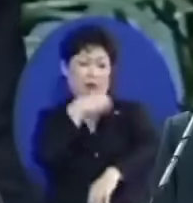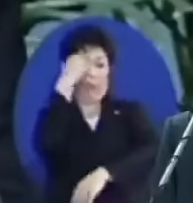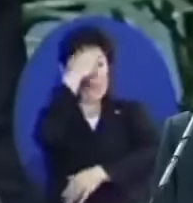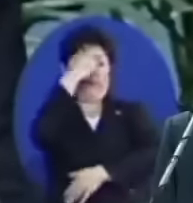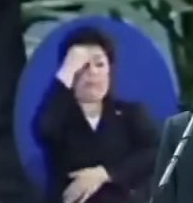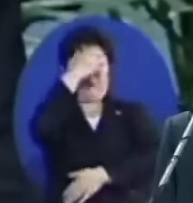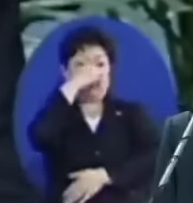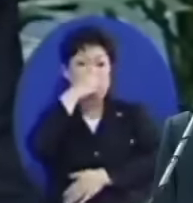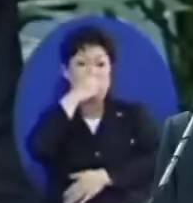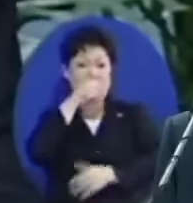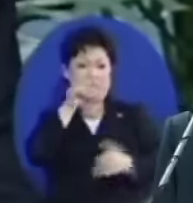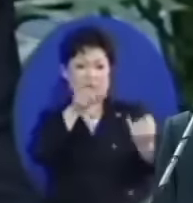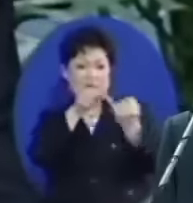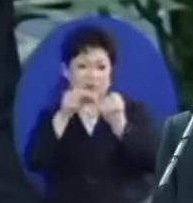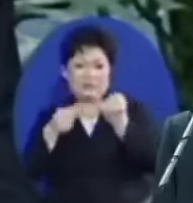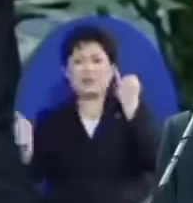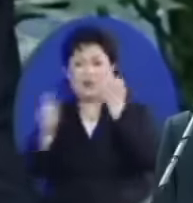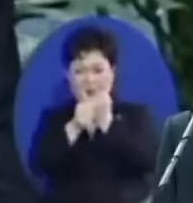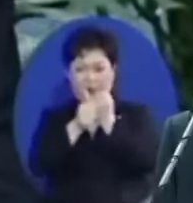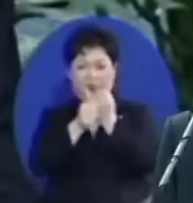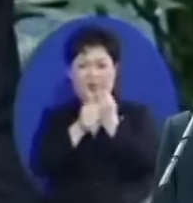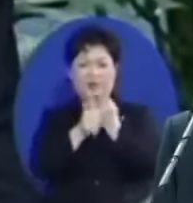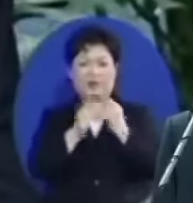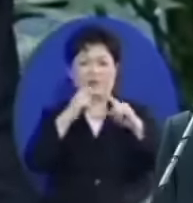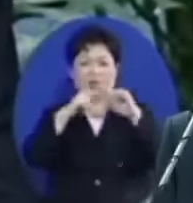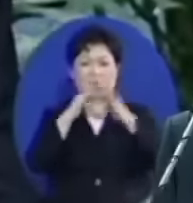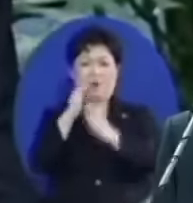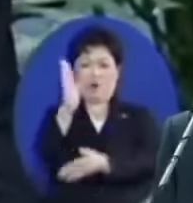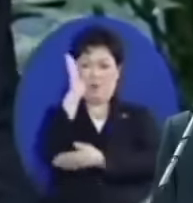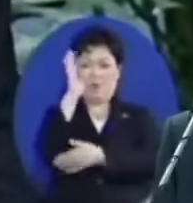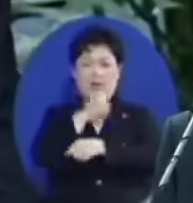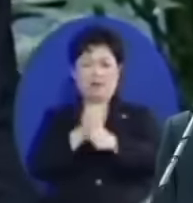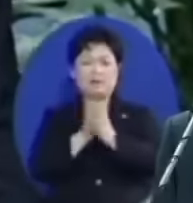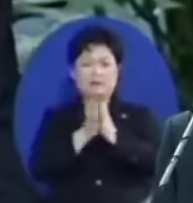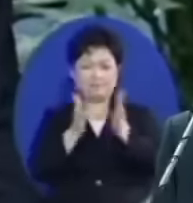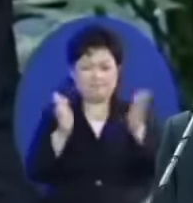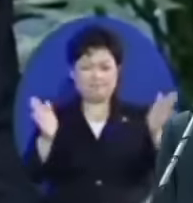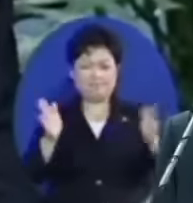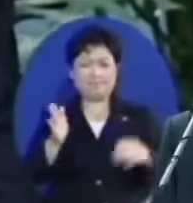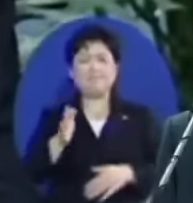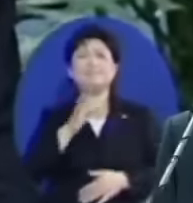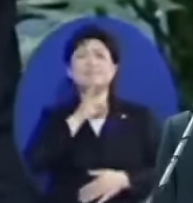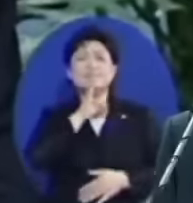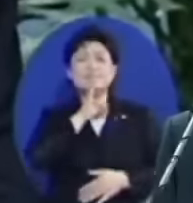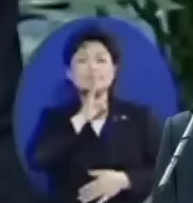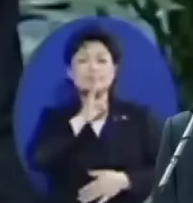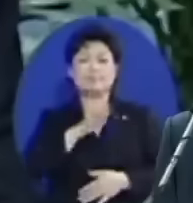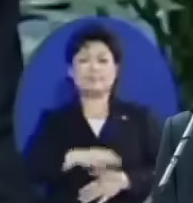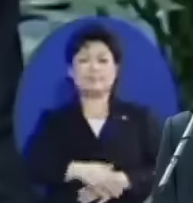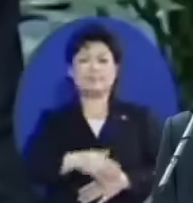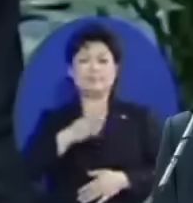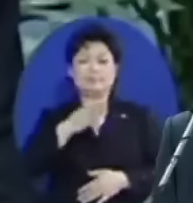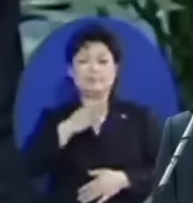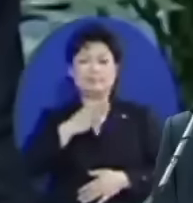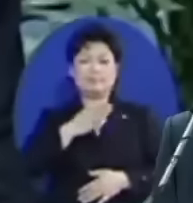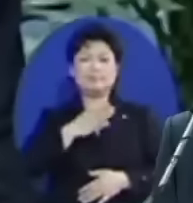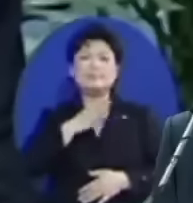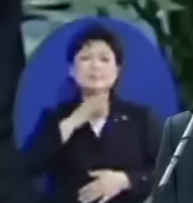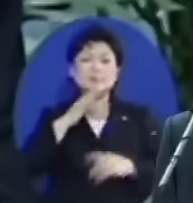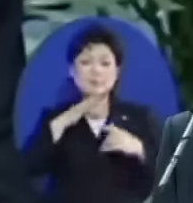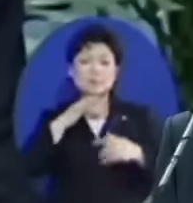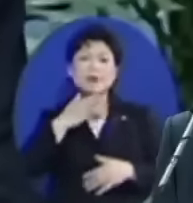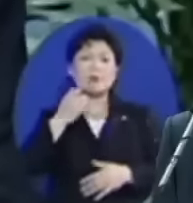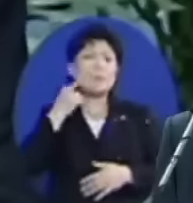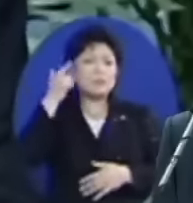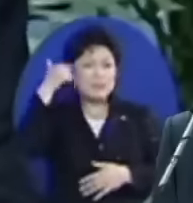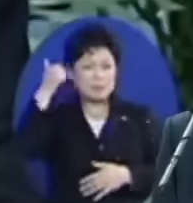결혼해서 아내를 삼고 교회 목회를 하기 시작해서 그날 나를 차에 데리고 왔다 갔다 하는